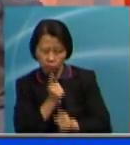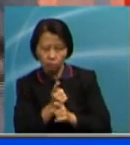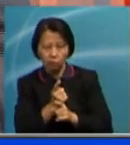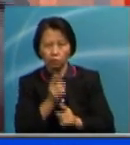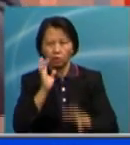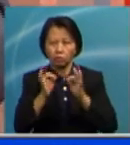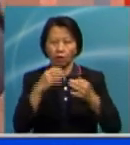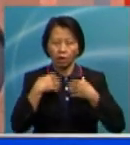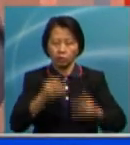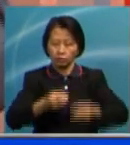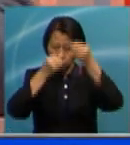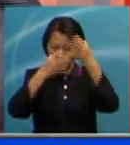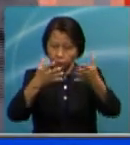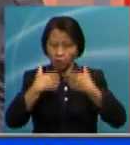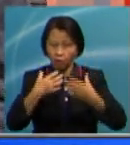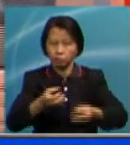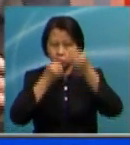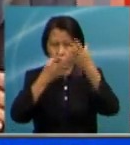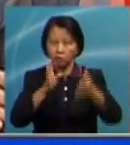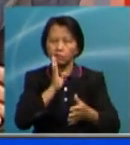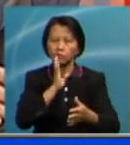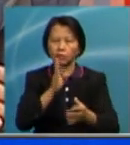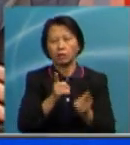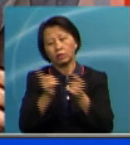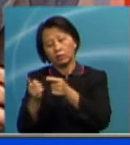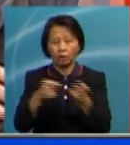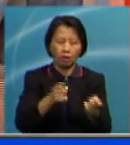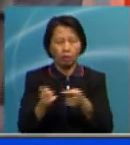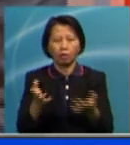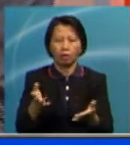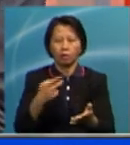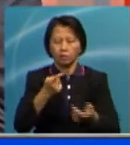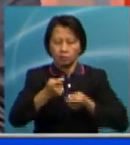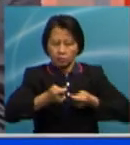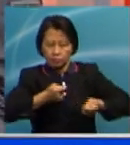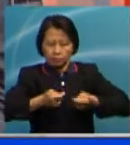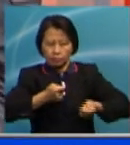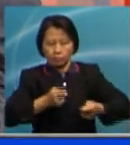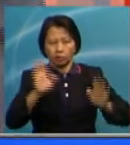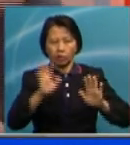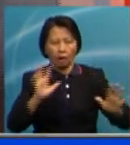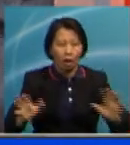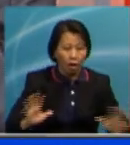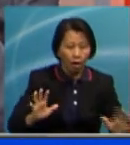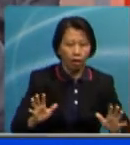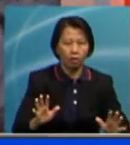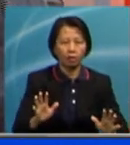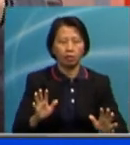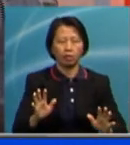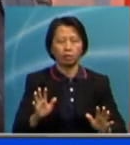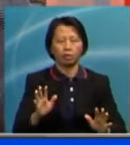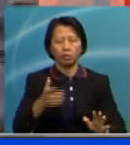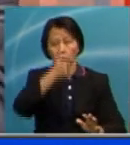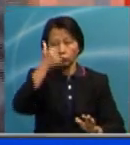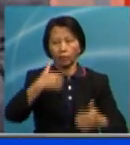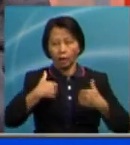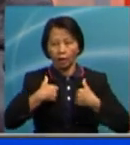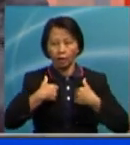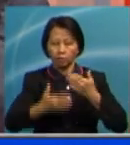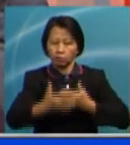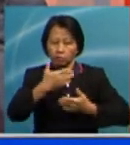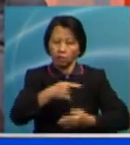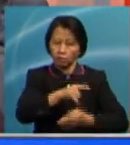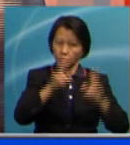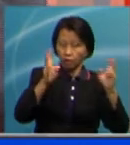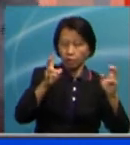information ada maklumat yang menyatakan ke sana kita kol sikit jangan excited sangat terus pegang kerana ada juga agenda